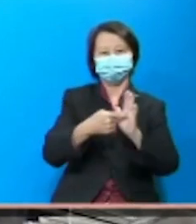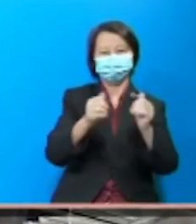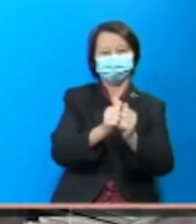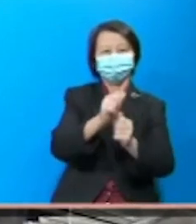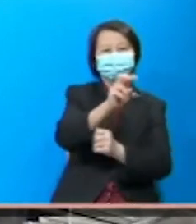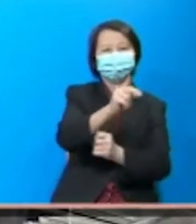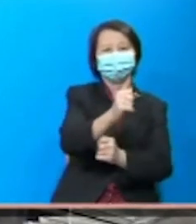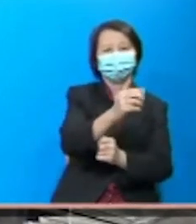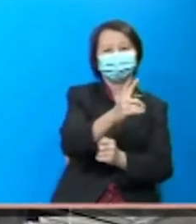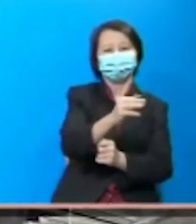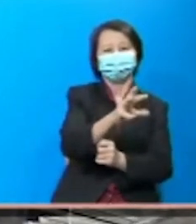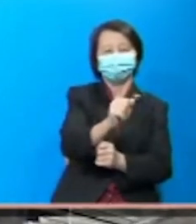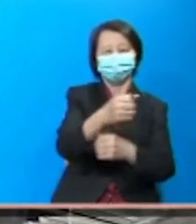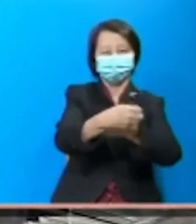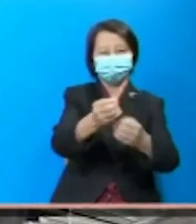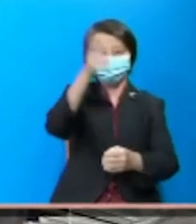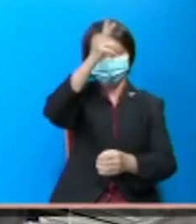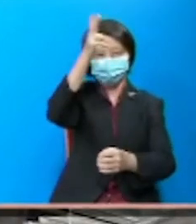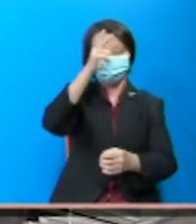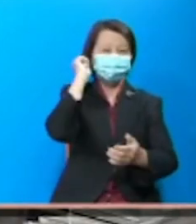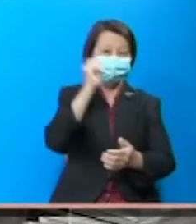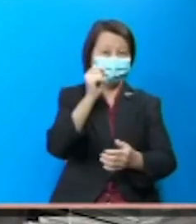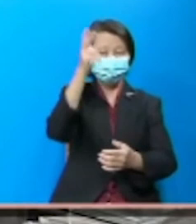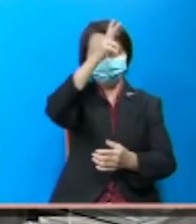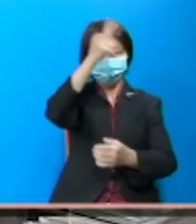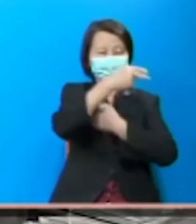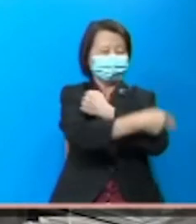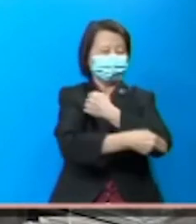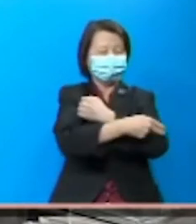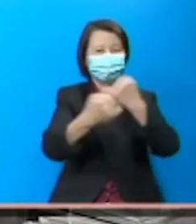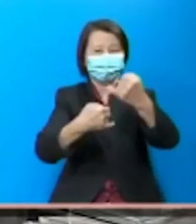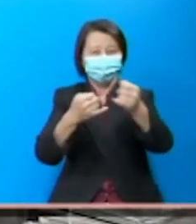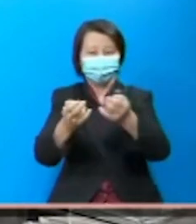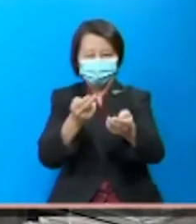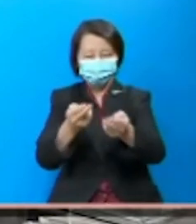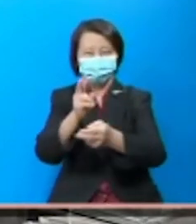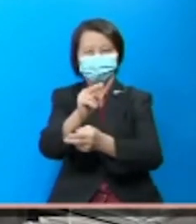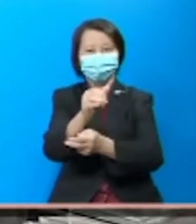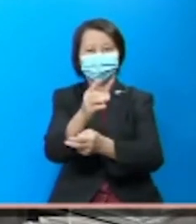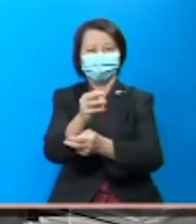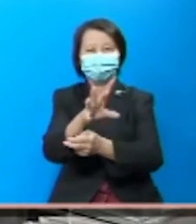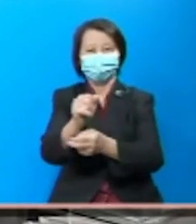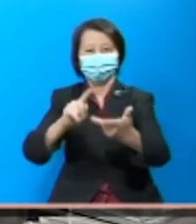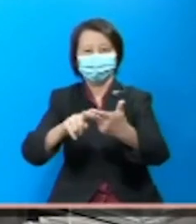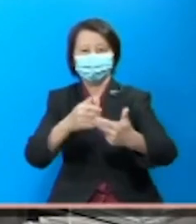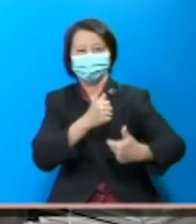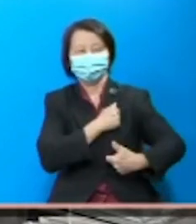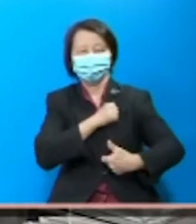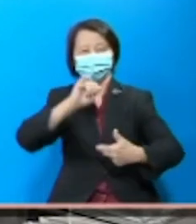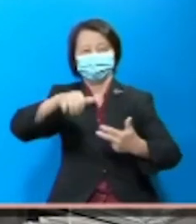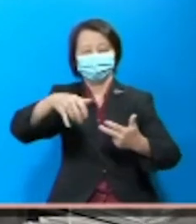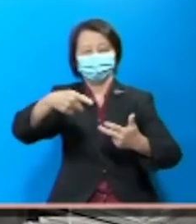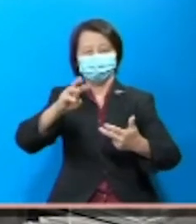Atma jabat kerjaan penyebab virus keadaan Glee dapatkan semutan bencana Negeri angkatan pertama